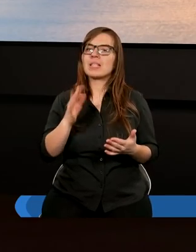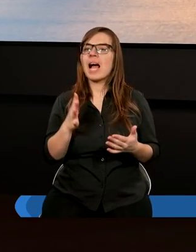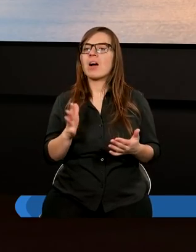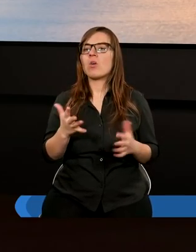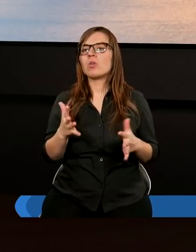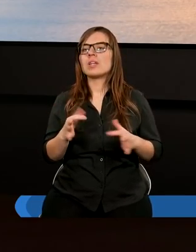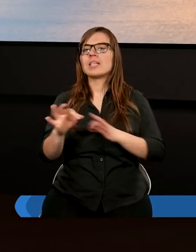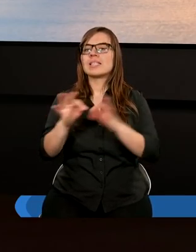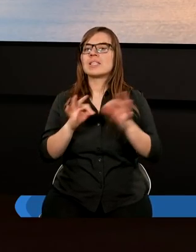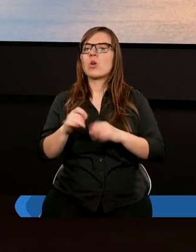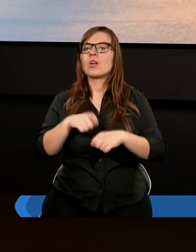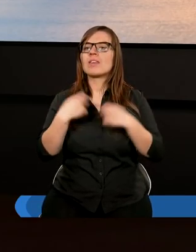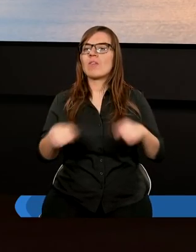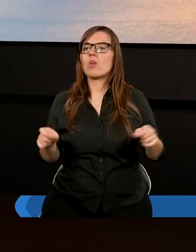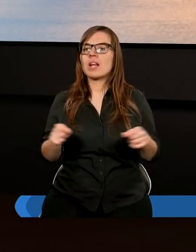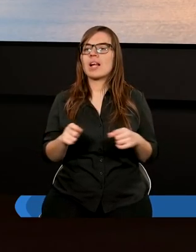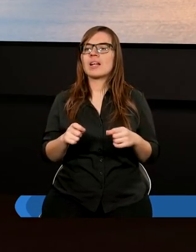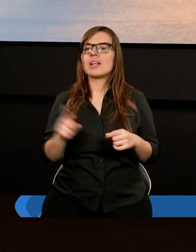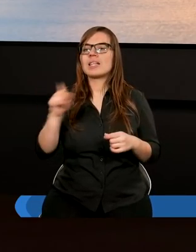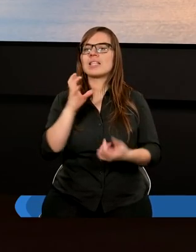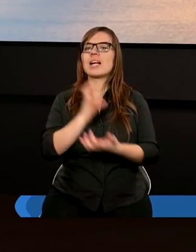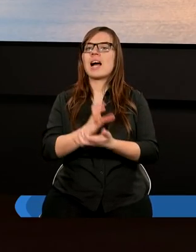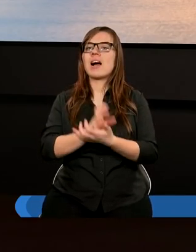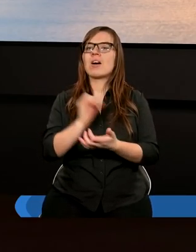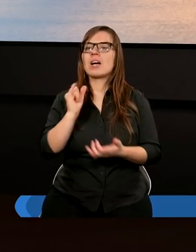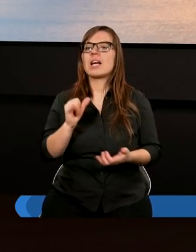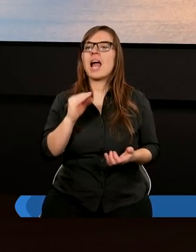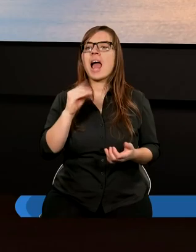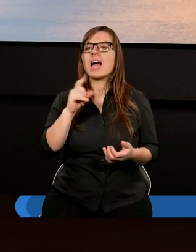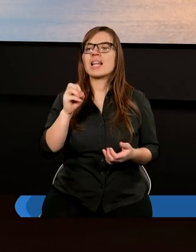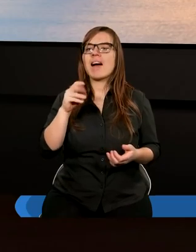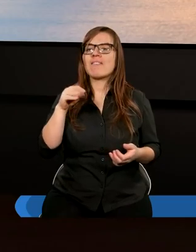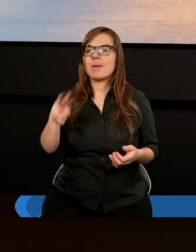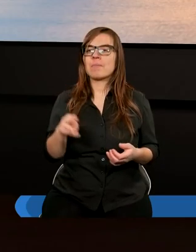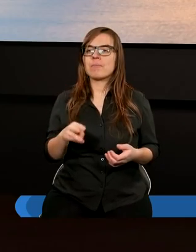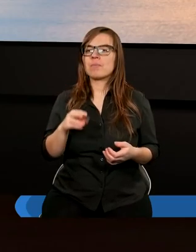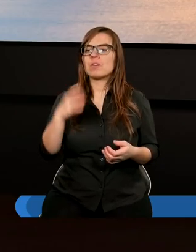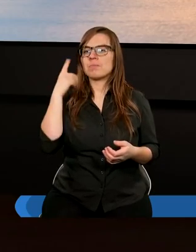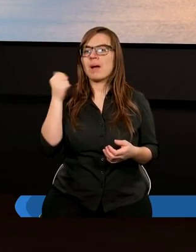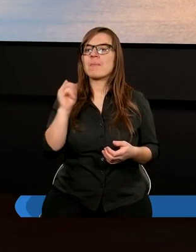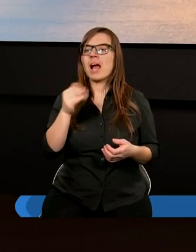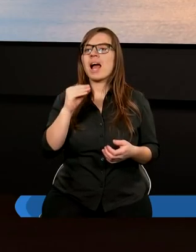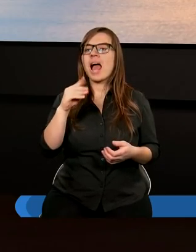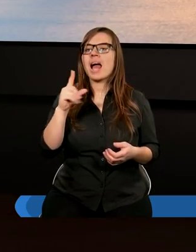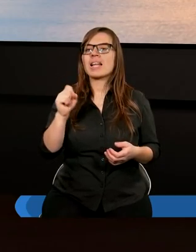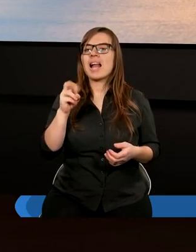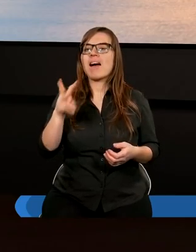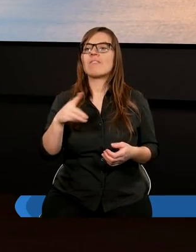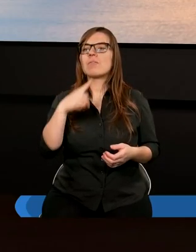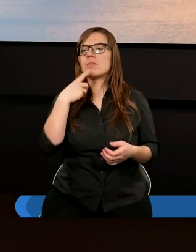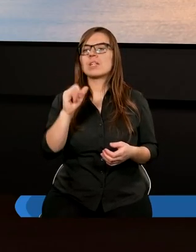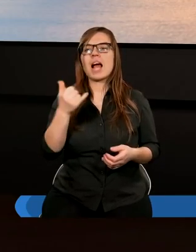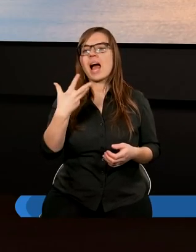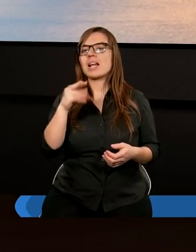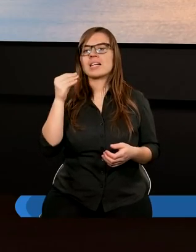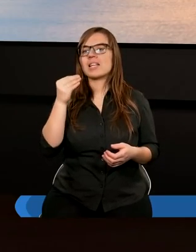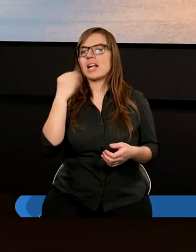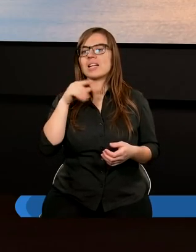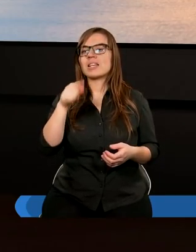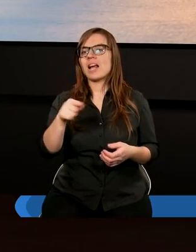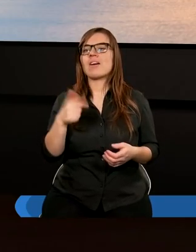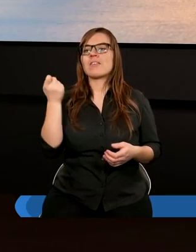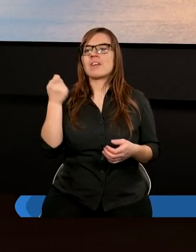historię związaną z Jakubem i Ezawem. Pamiętacie, jak to kiedyś Ezaw powiedział, jak nie zjem w tej